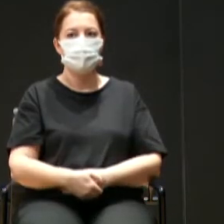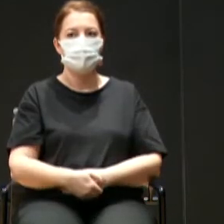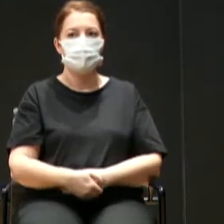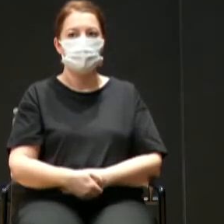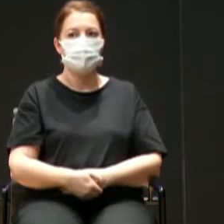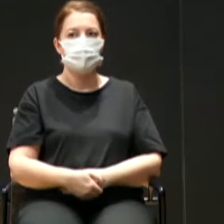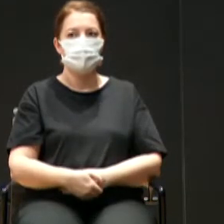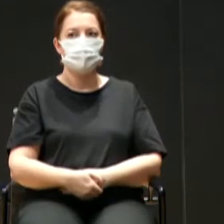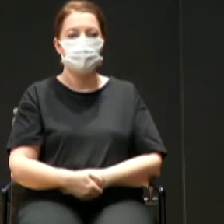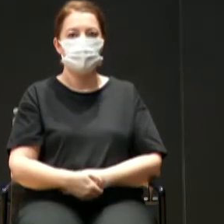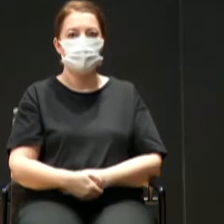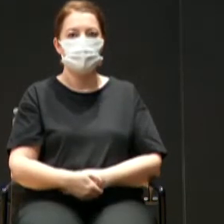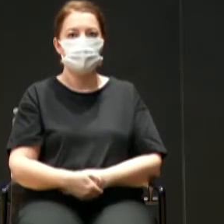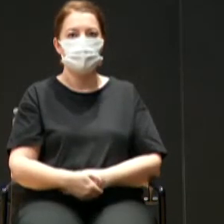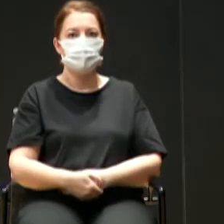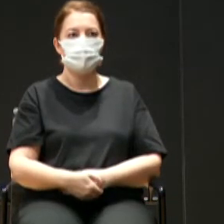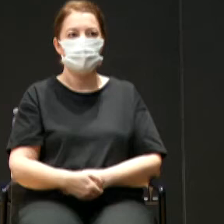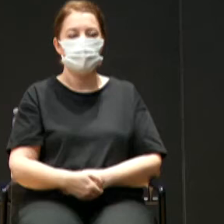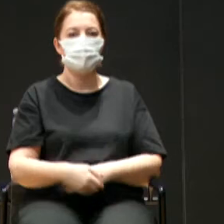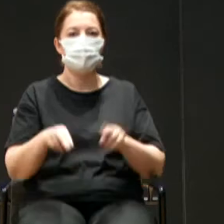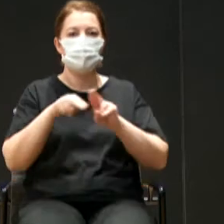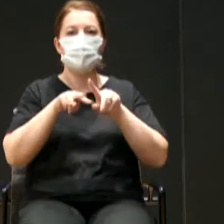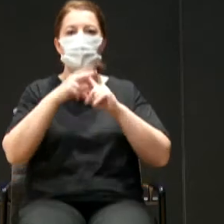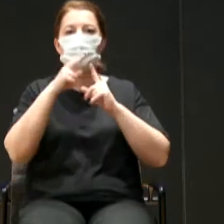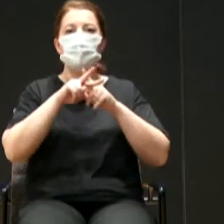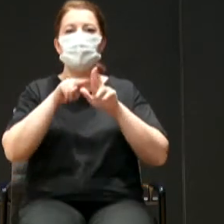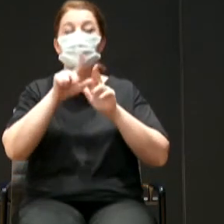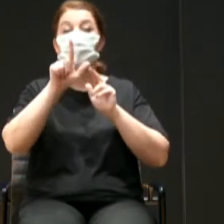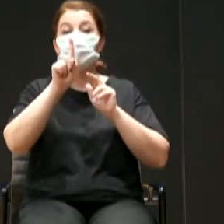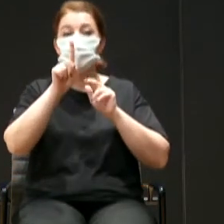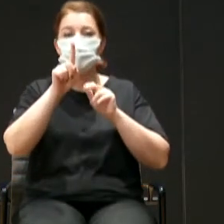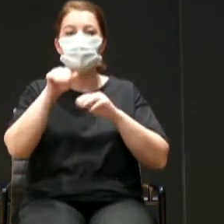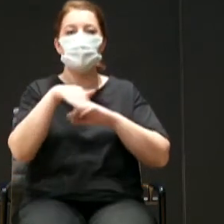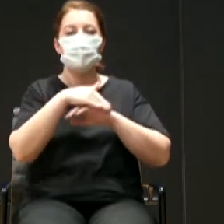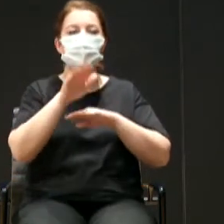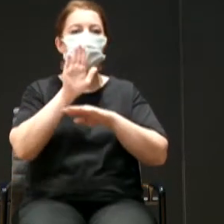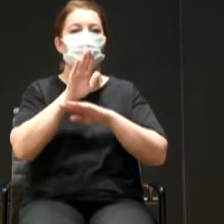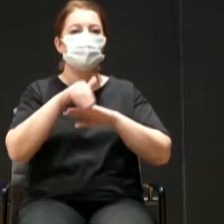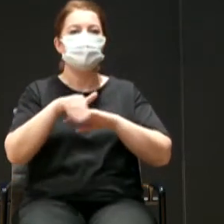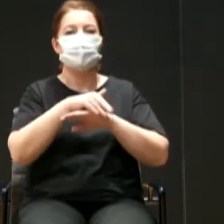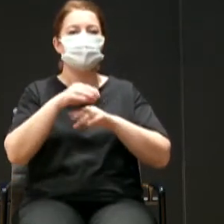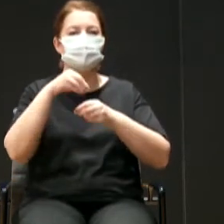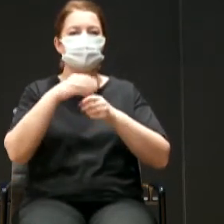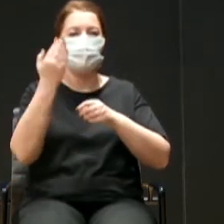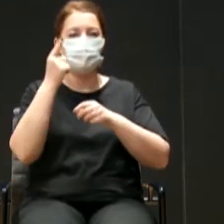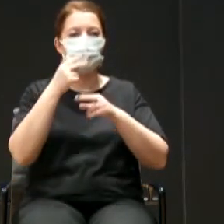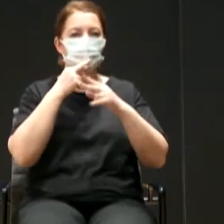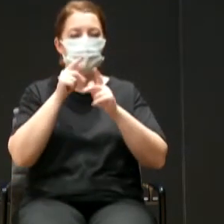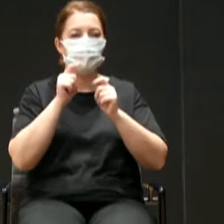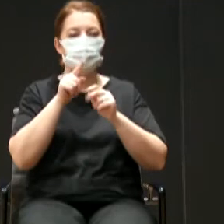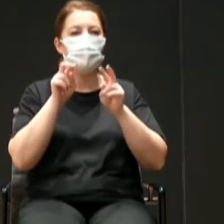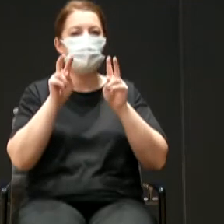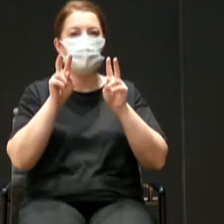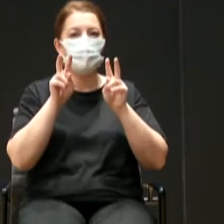buraya 8 evet 8'in verdi özür dilerim. Kavaklı Mahallesi Demokrasi Caddesi ile ilgili bir önerge vermişlerdi. Evet, konuyu